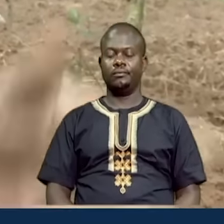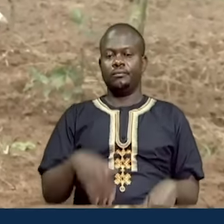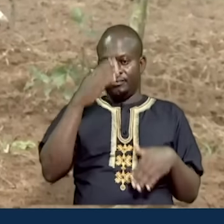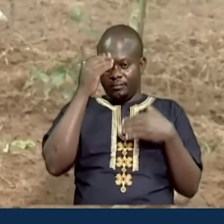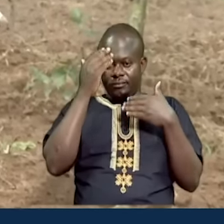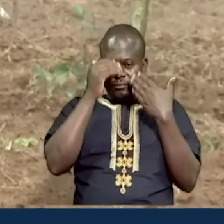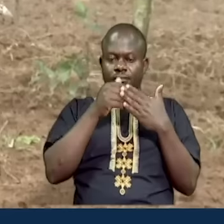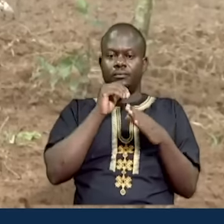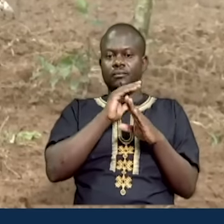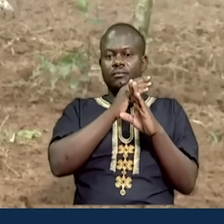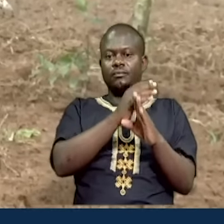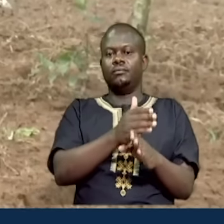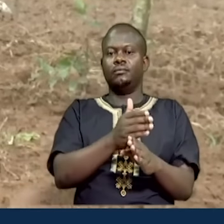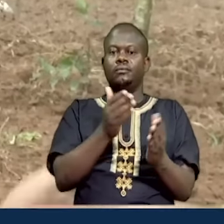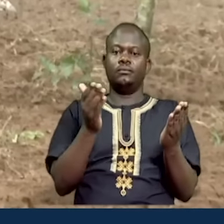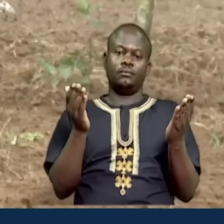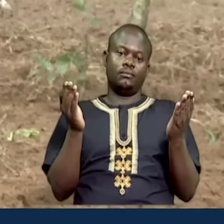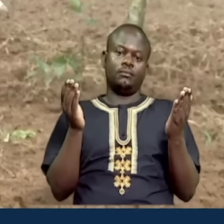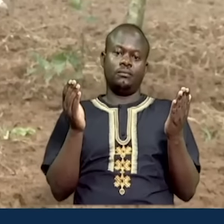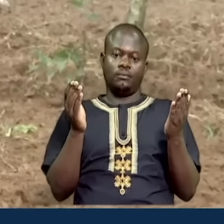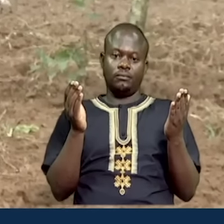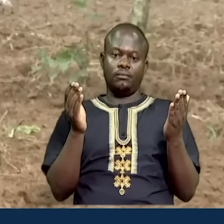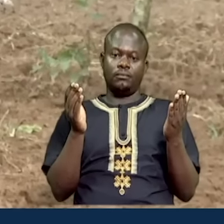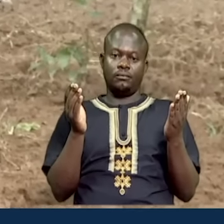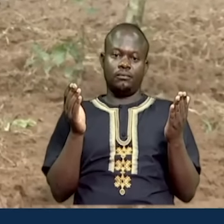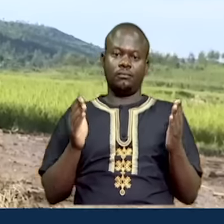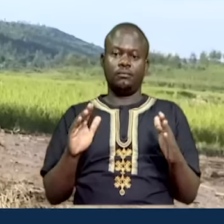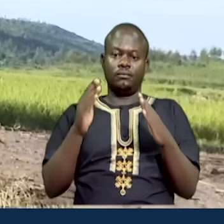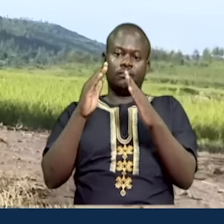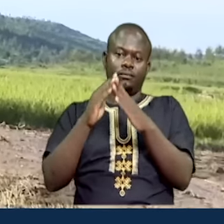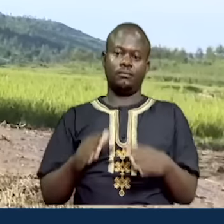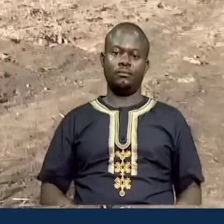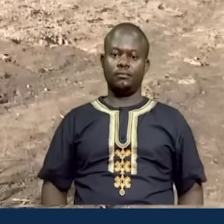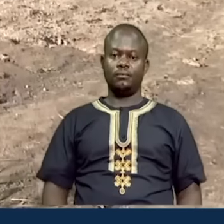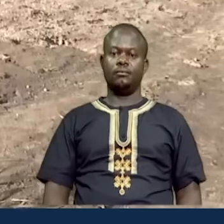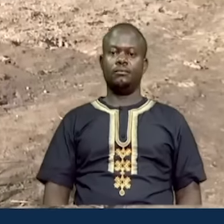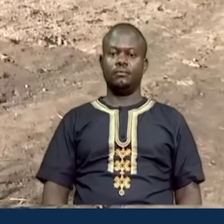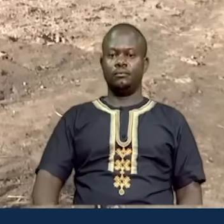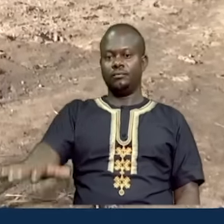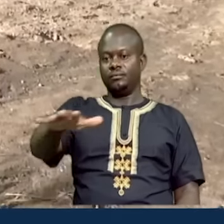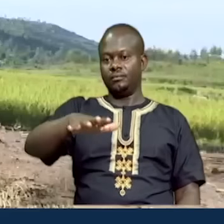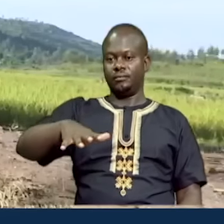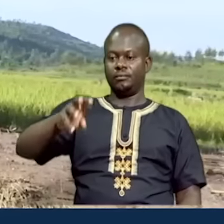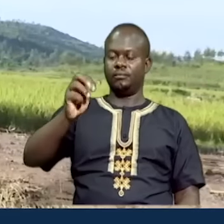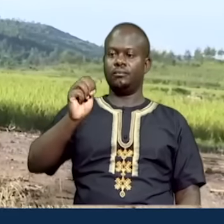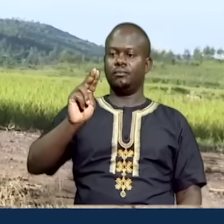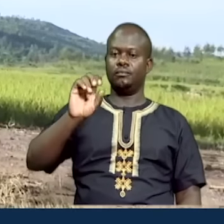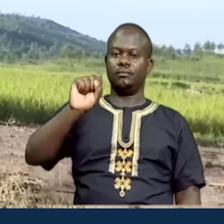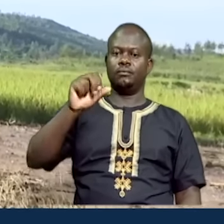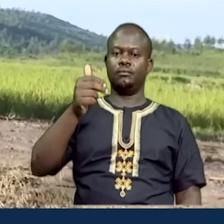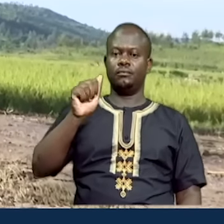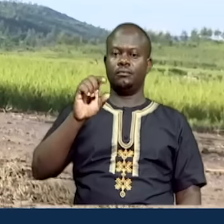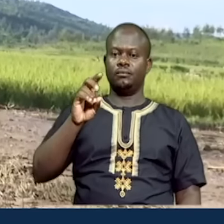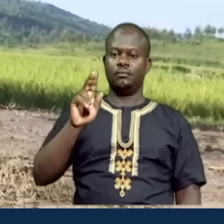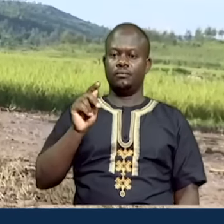Kubera kutarwanya haruguru umuntu uza imisozi ihanamye. Ahaho ni mu gishanga cya Mushaduka kiri hagati